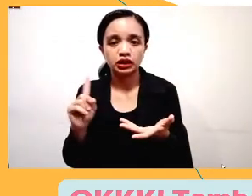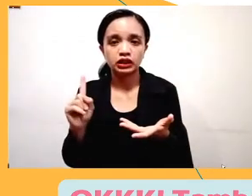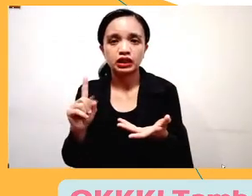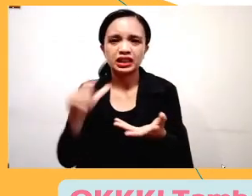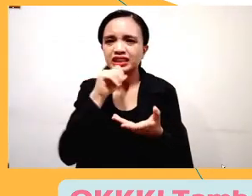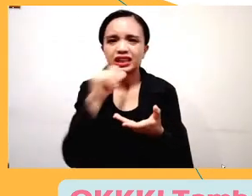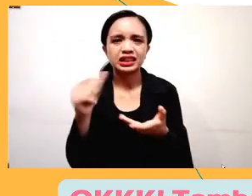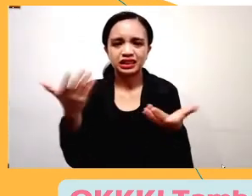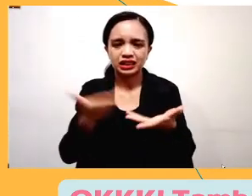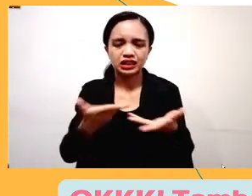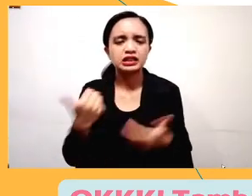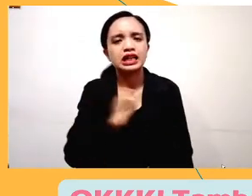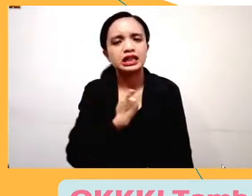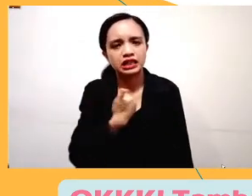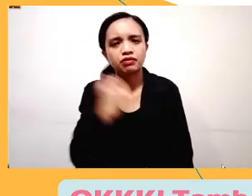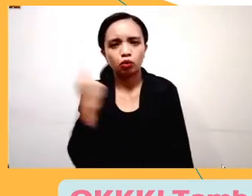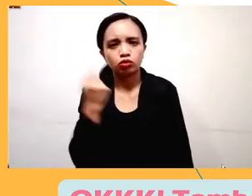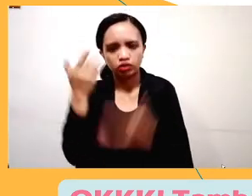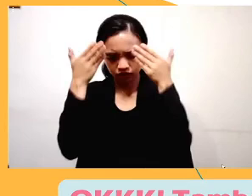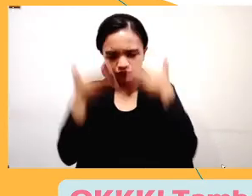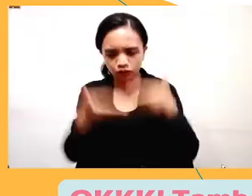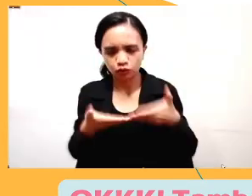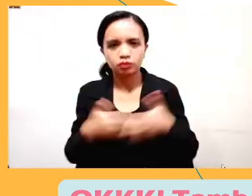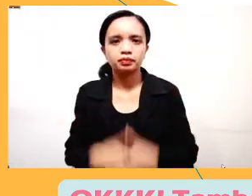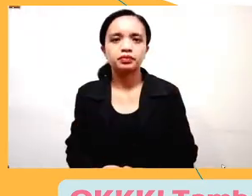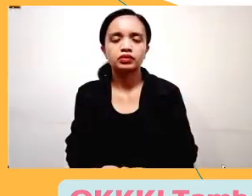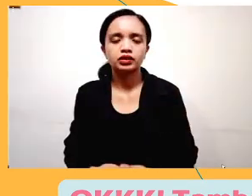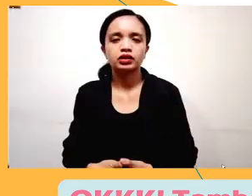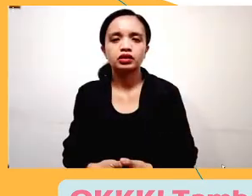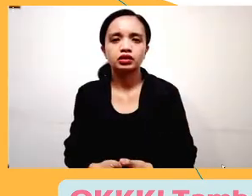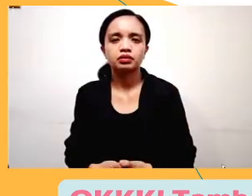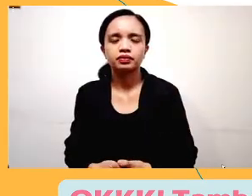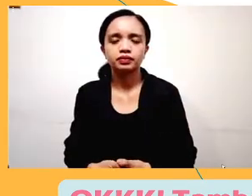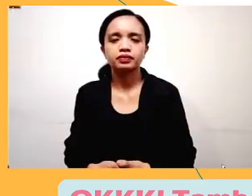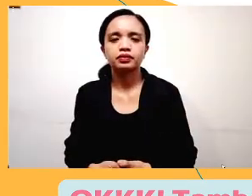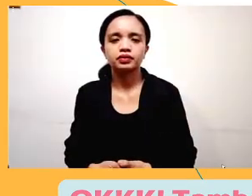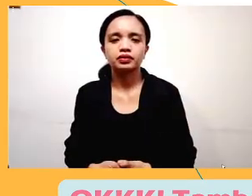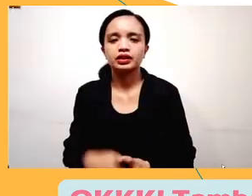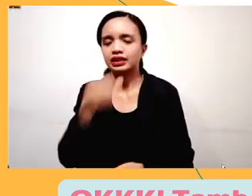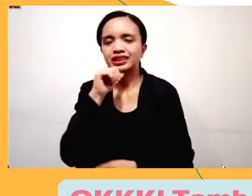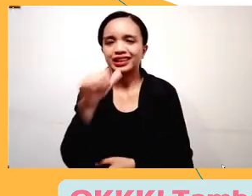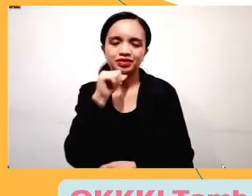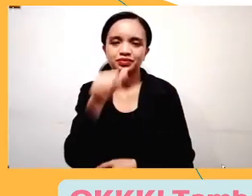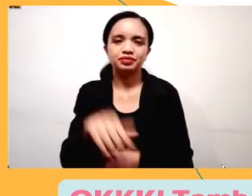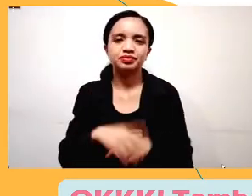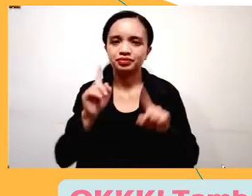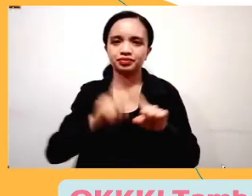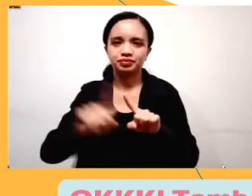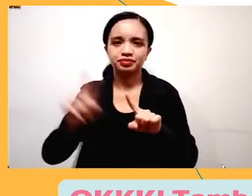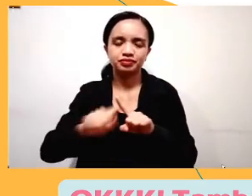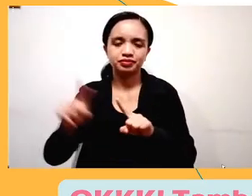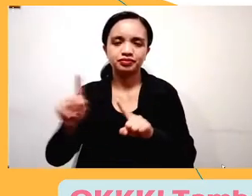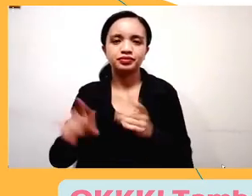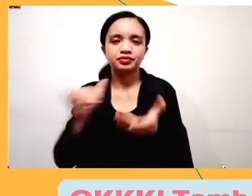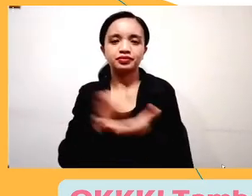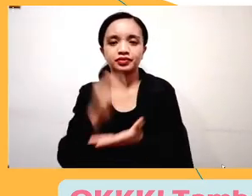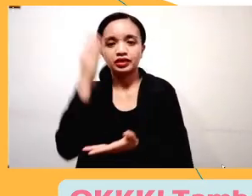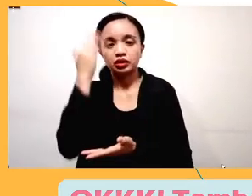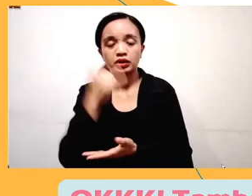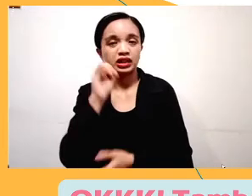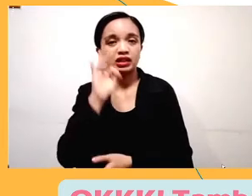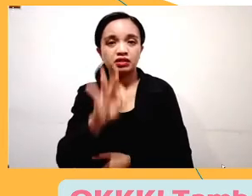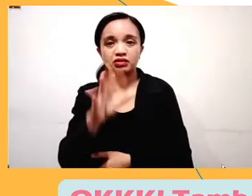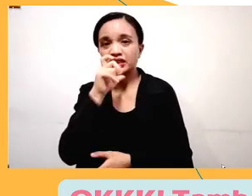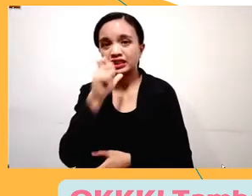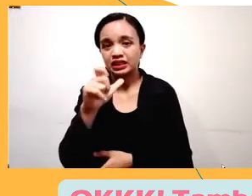We're not here para sa sarili natin. Hindi siya ganun. Okay? Kaya nga, pag hindi natin napagbuti